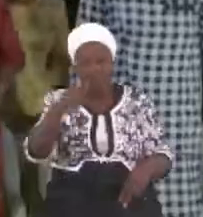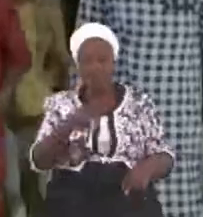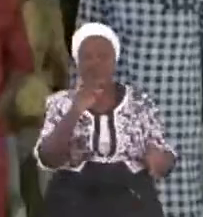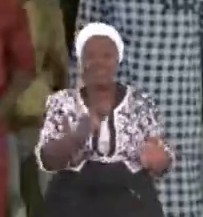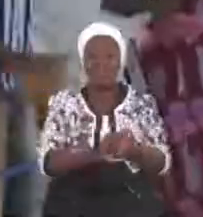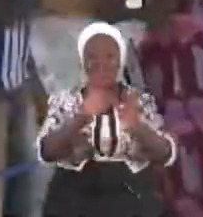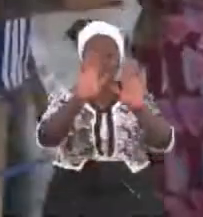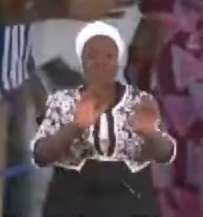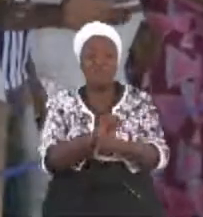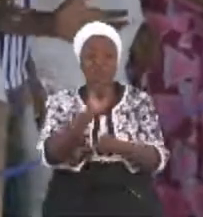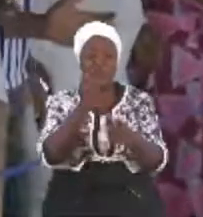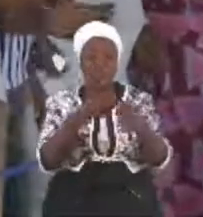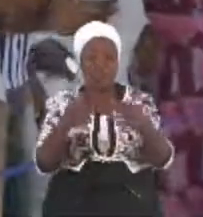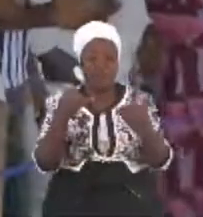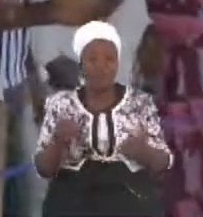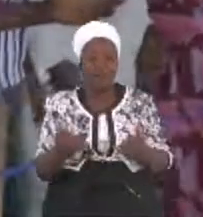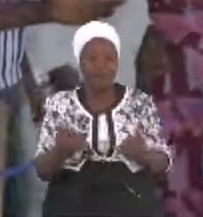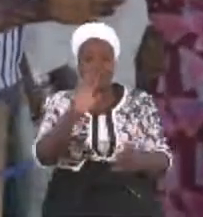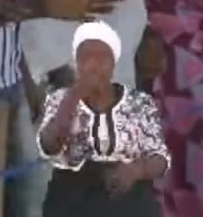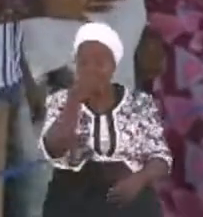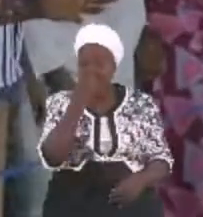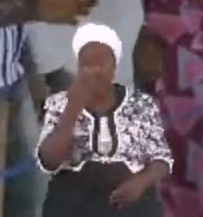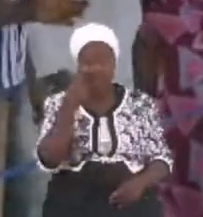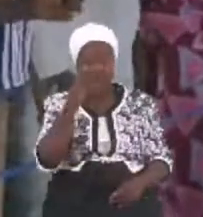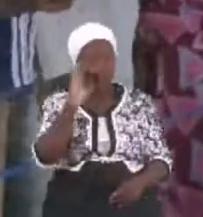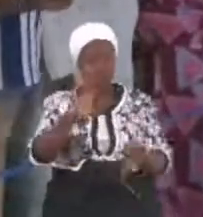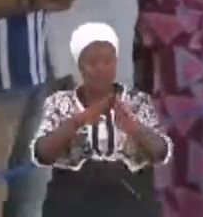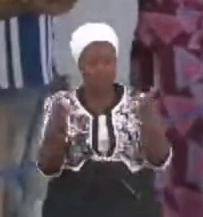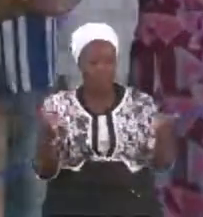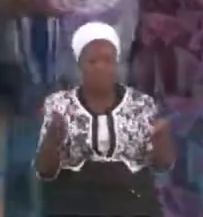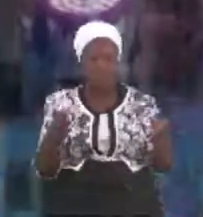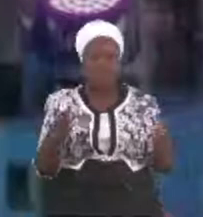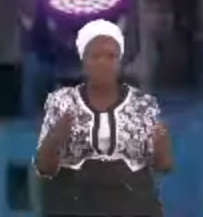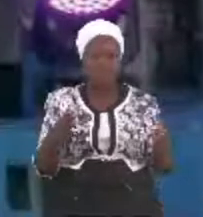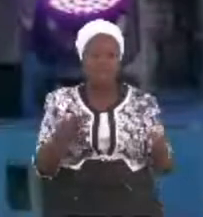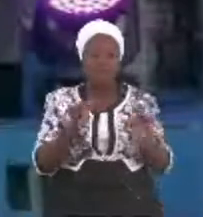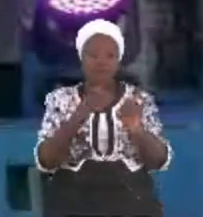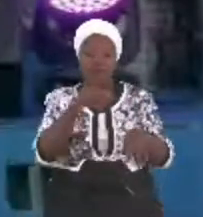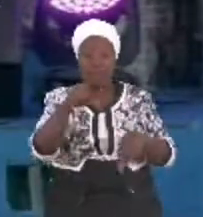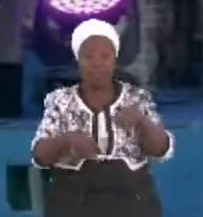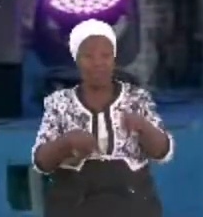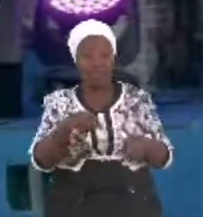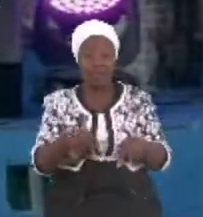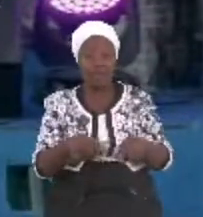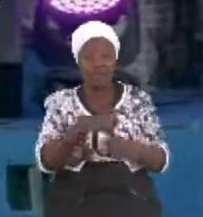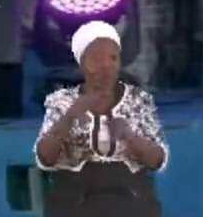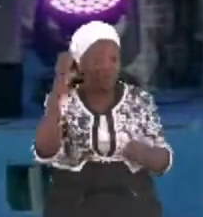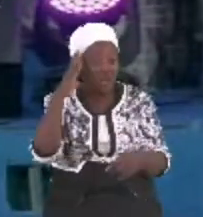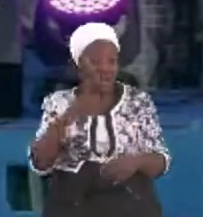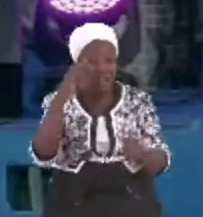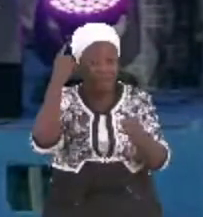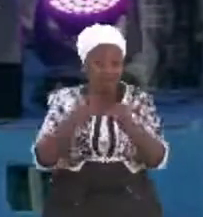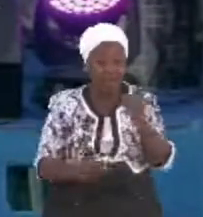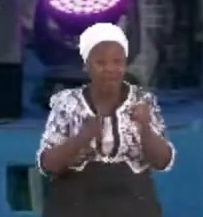miracle vient maintenant. Tes yeux aveugles vont s'ouvrir. Si tu es paralytique, quand tu entendras le